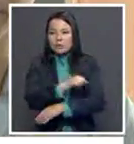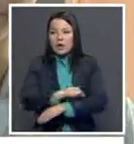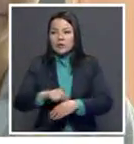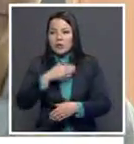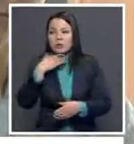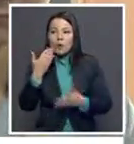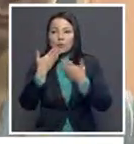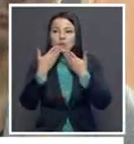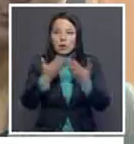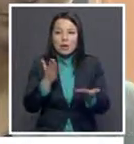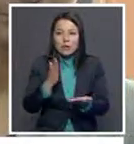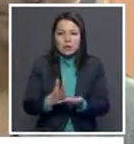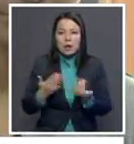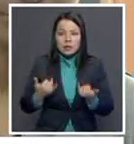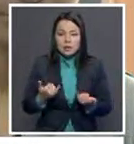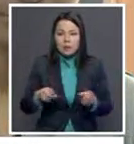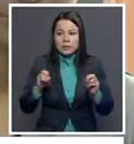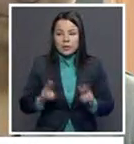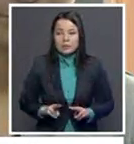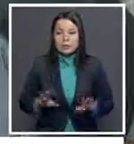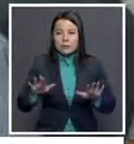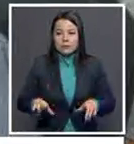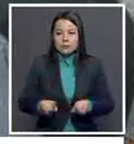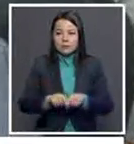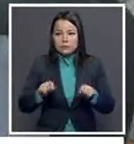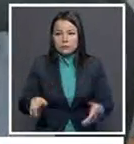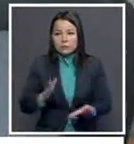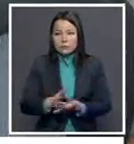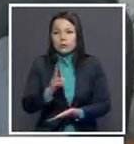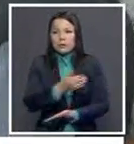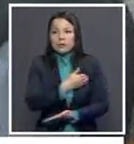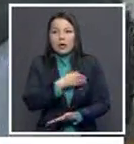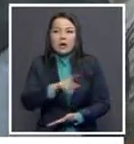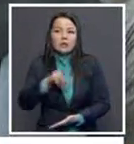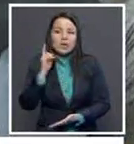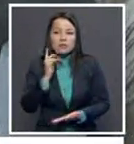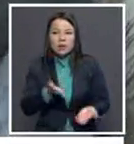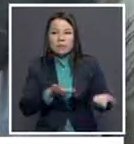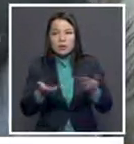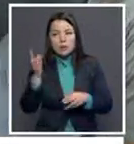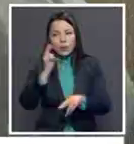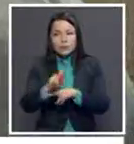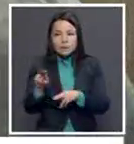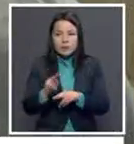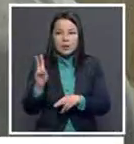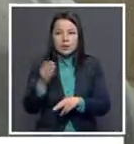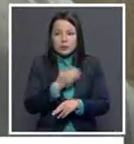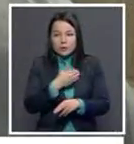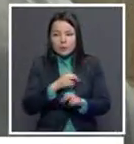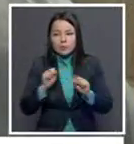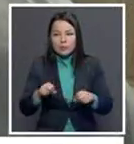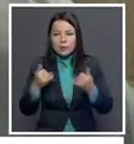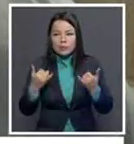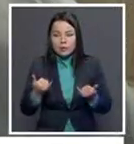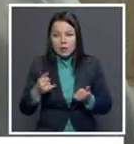сұраныс көбейген. Сондықтан ол арнайы ұстахана ашып, ұлттық аспаптарды жасаймын деген талапты жастарға білгенін үйретуге ден қойған. Осылайша рухани